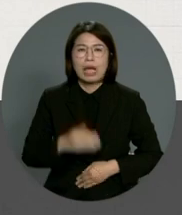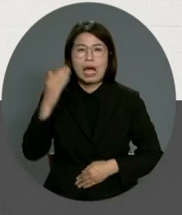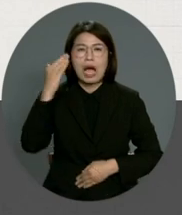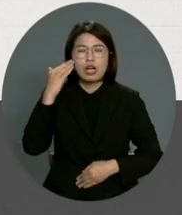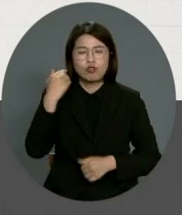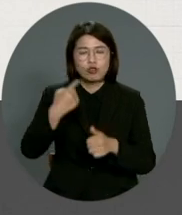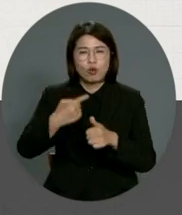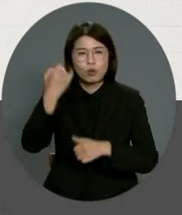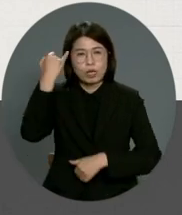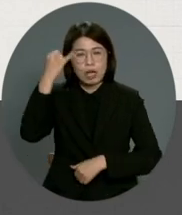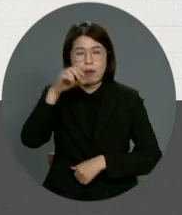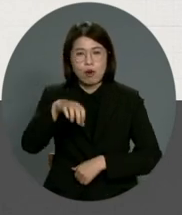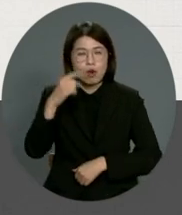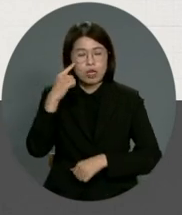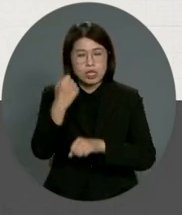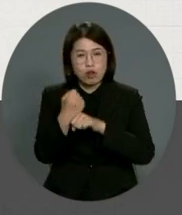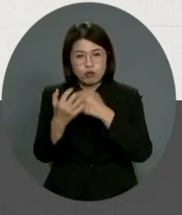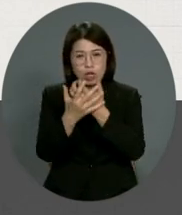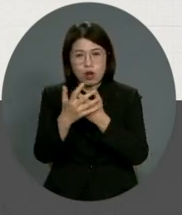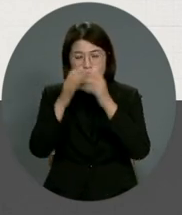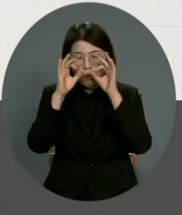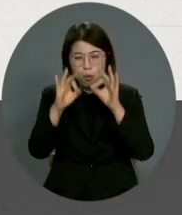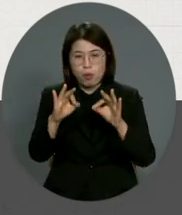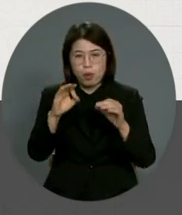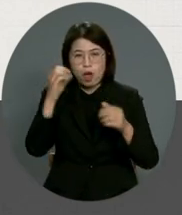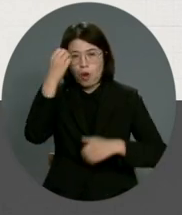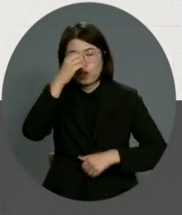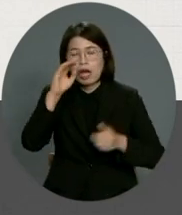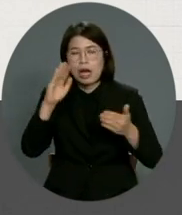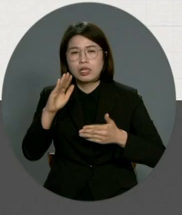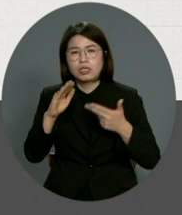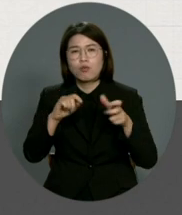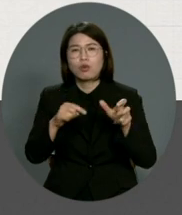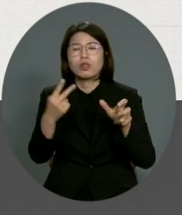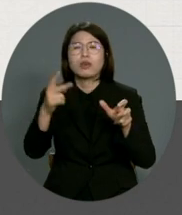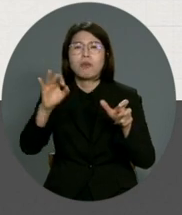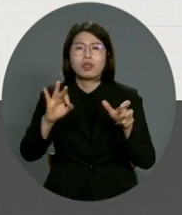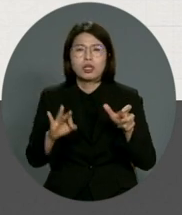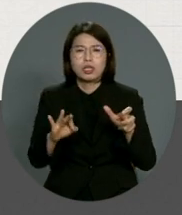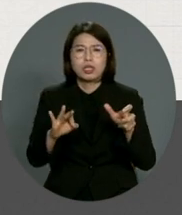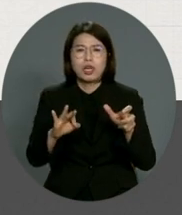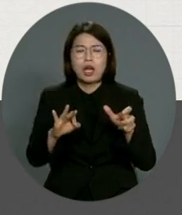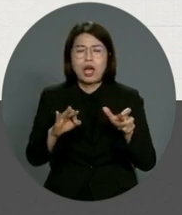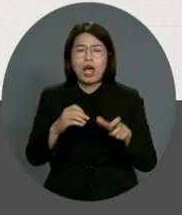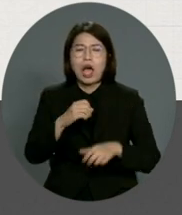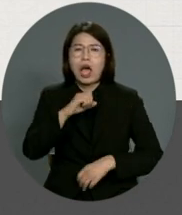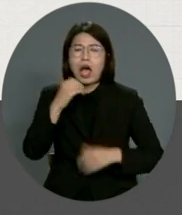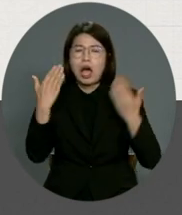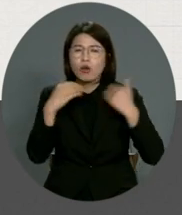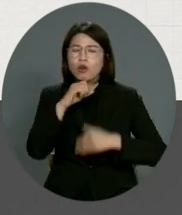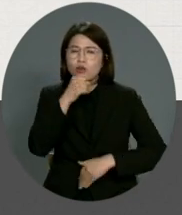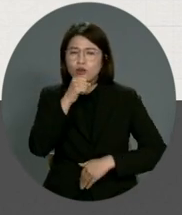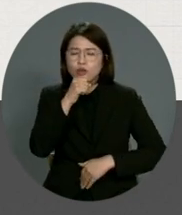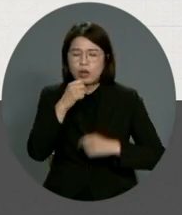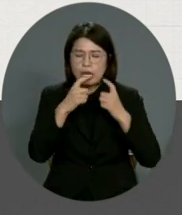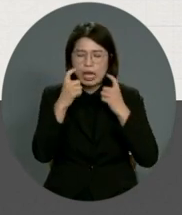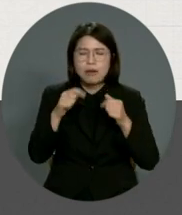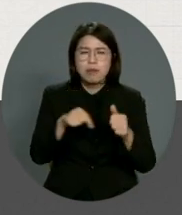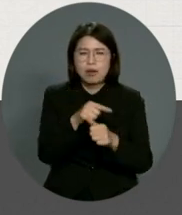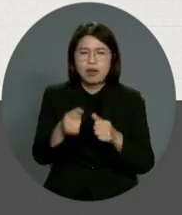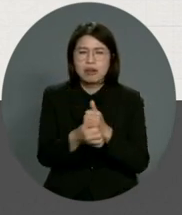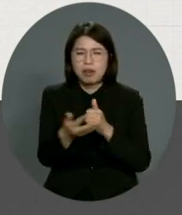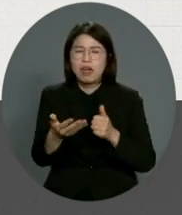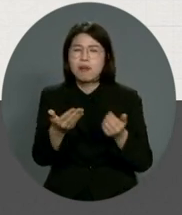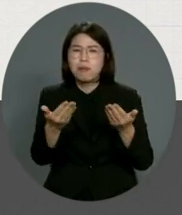한국교육개발원의 최근 연구자료에 따르면 고등학생 75.2%가 고등학교 성적이 개인 배경에 영향을 받는다고